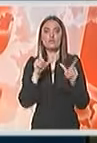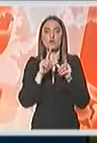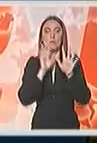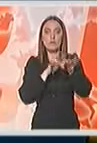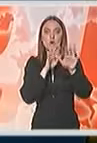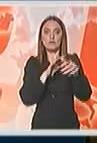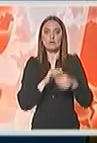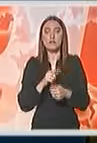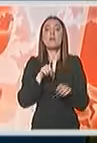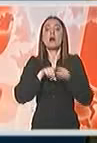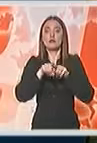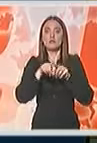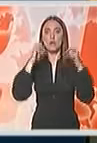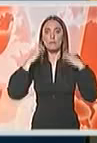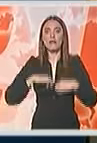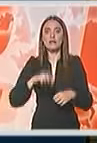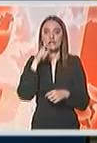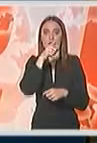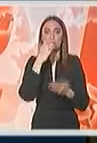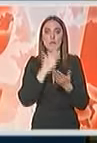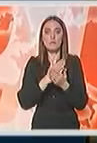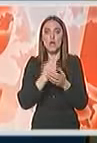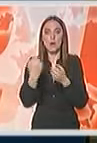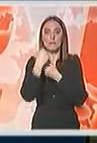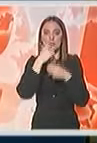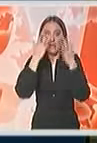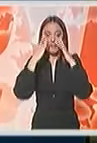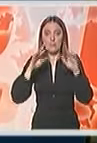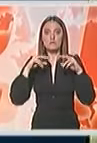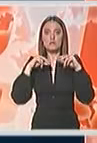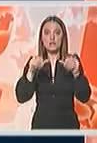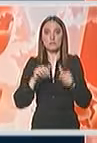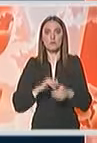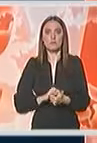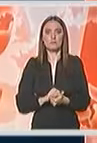protestu. Također, predsjednik Kirgistana je bio prisiljen da napusti zemlju.